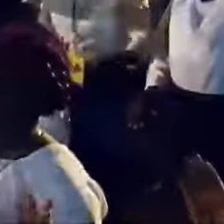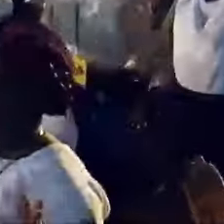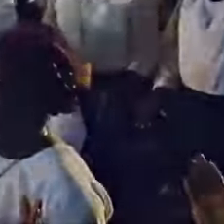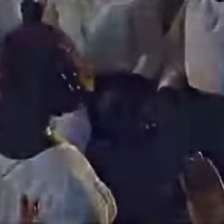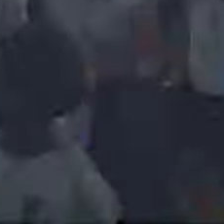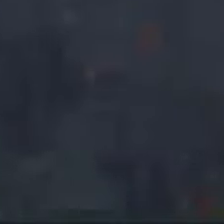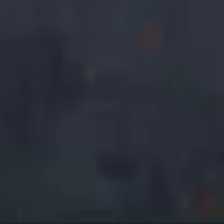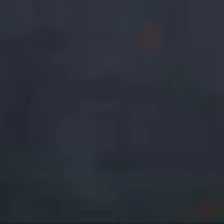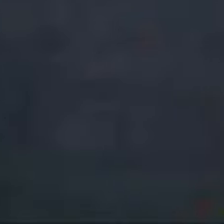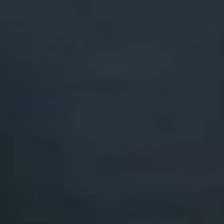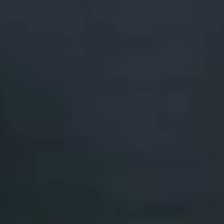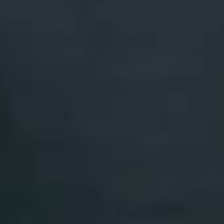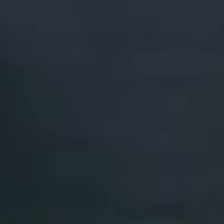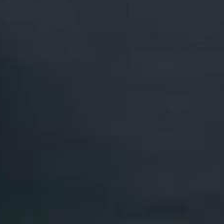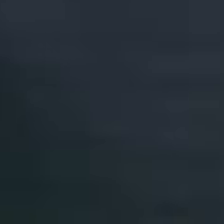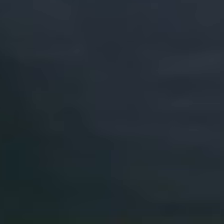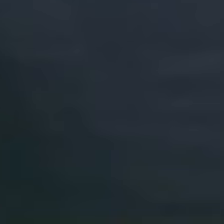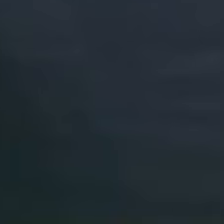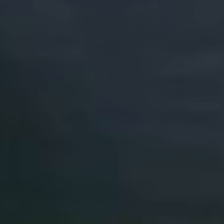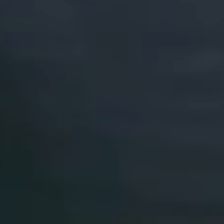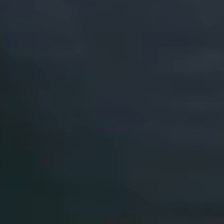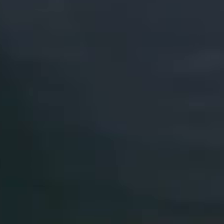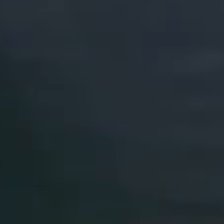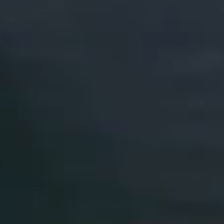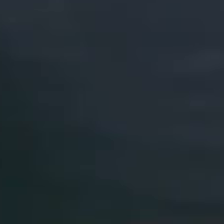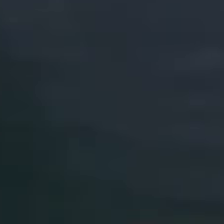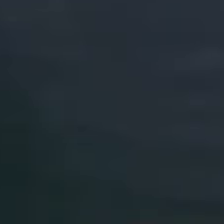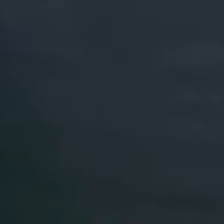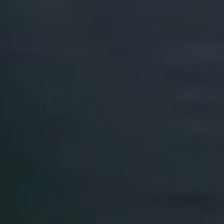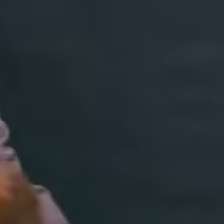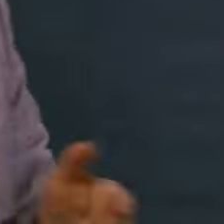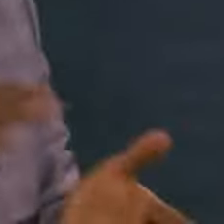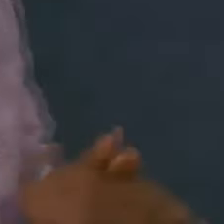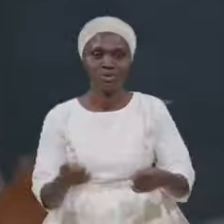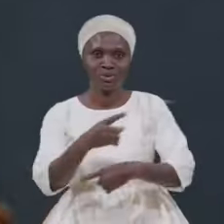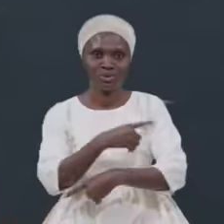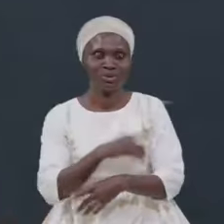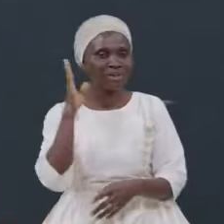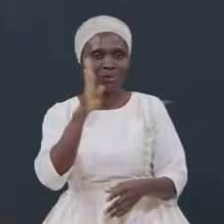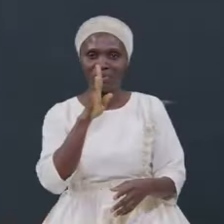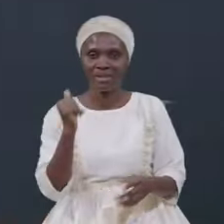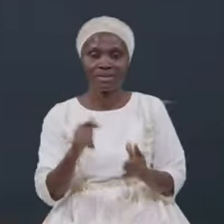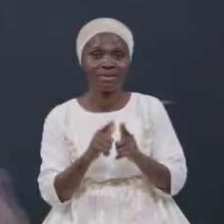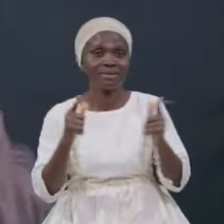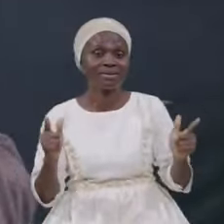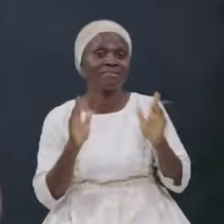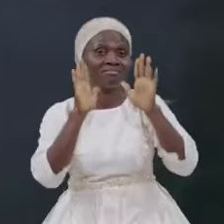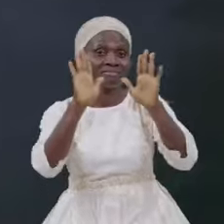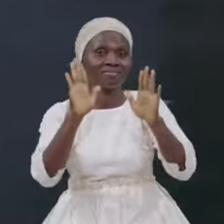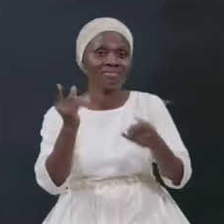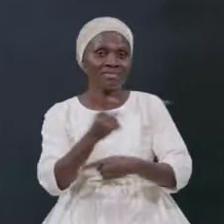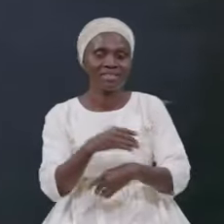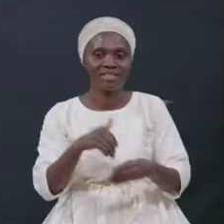Aujourd'hui sera un grand jour dans ta vie. Et le Seigneur bénira